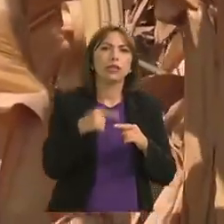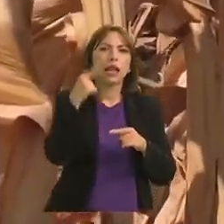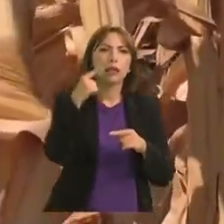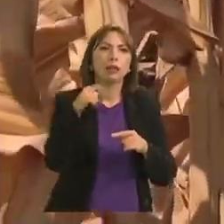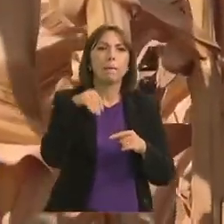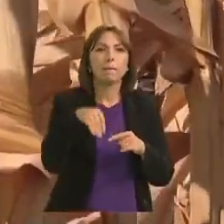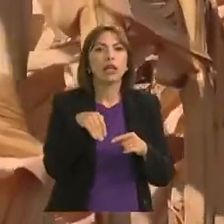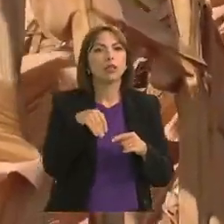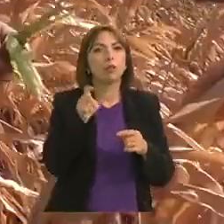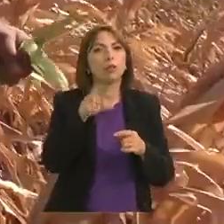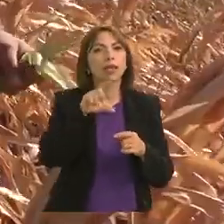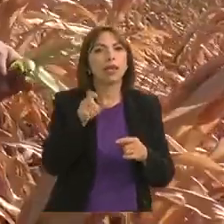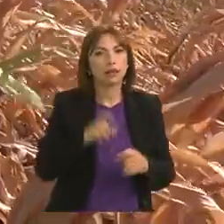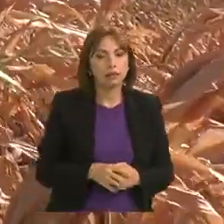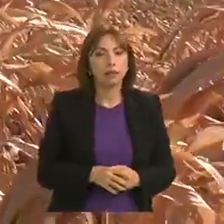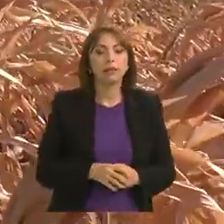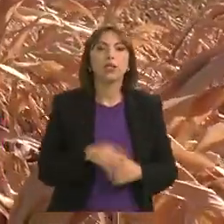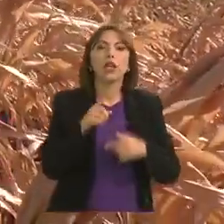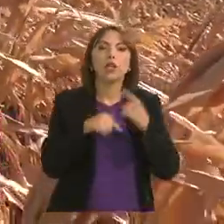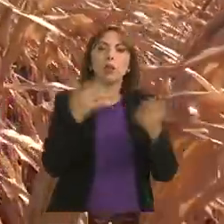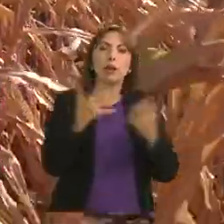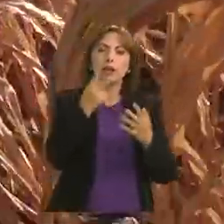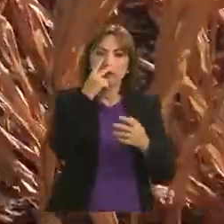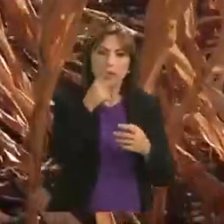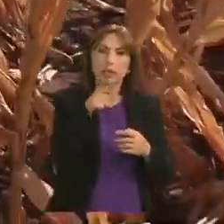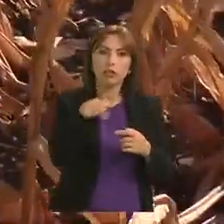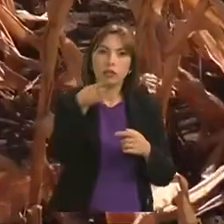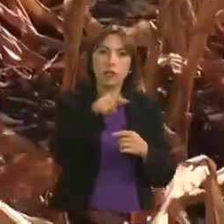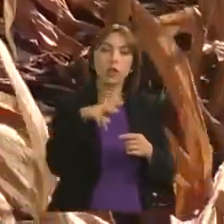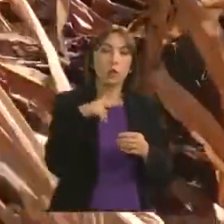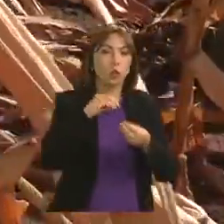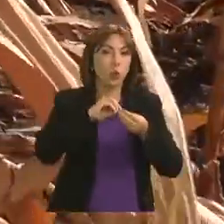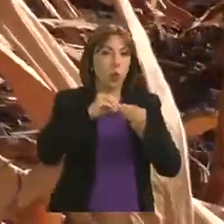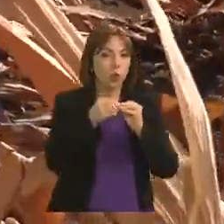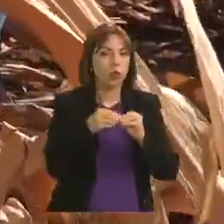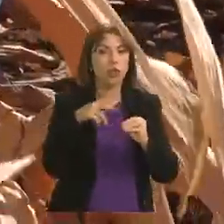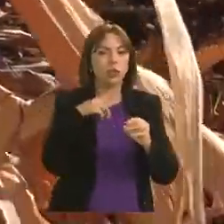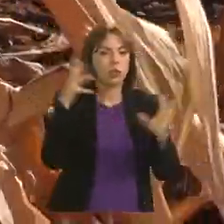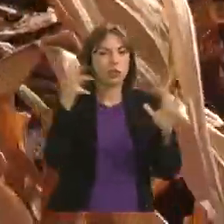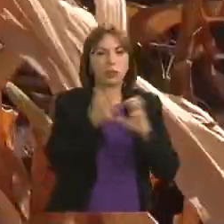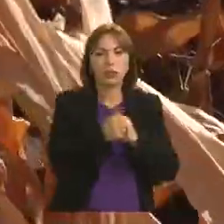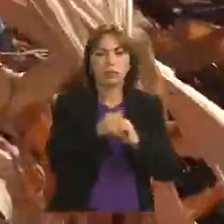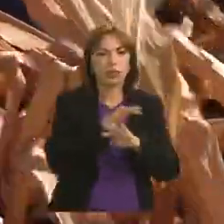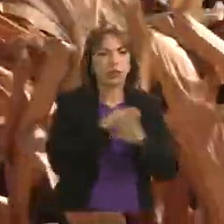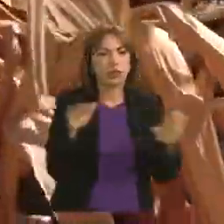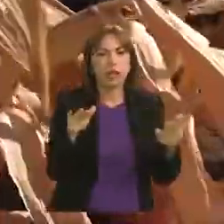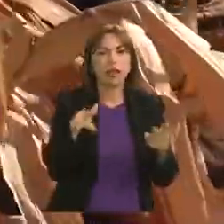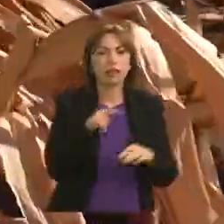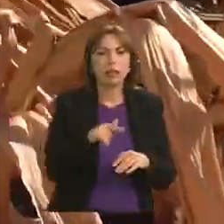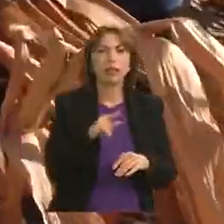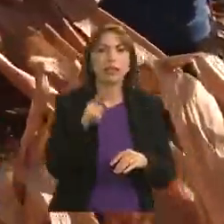pe metru pătrat. După câte vedeți și dumneavoastră, sunt uscate, sunt compromise în totalitate. Ne